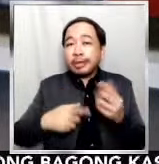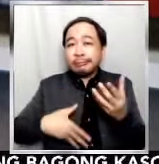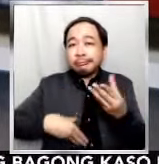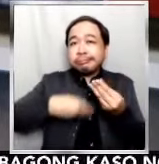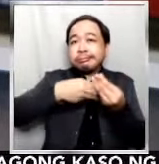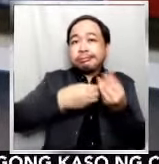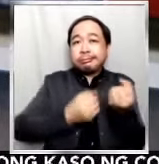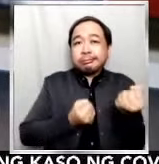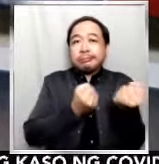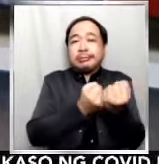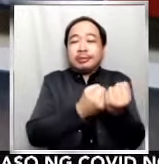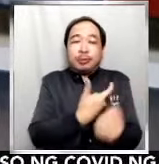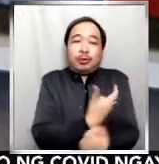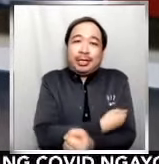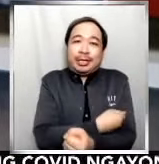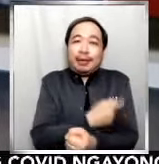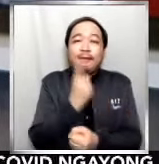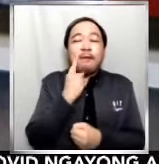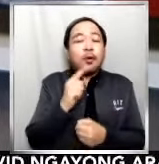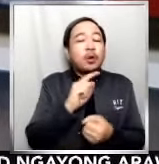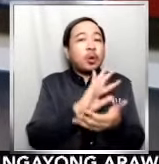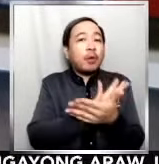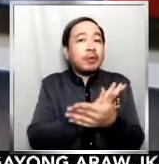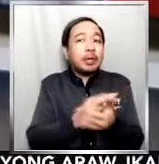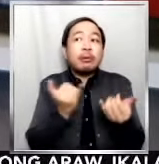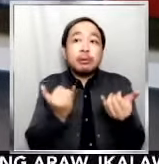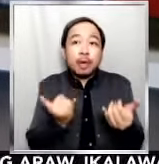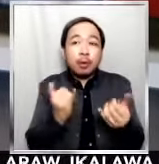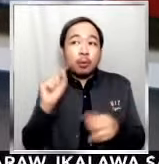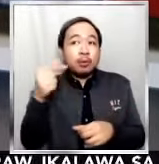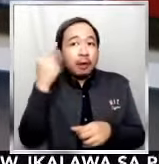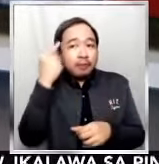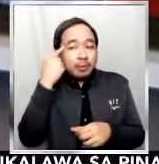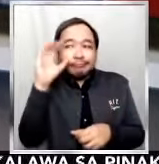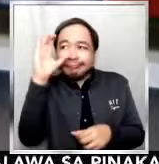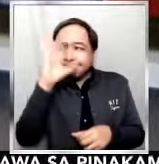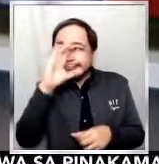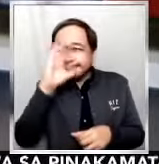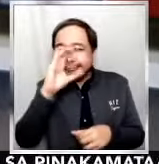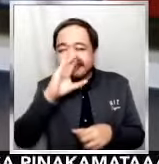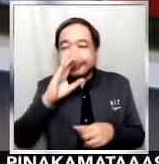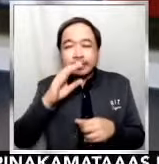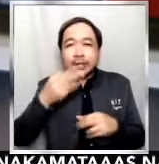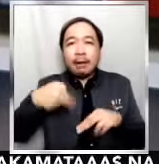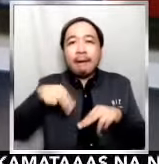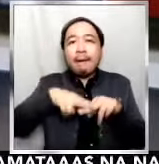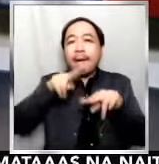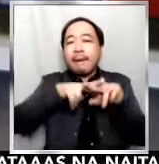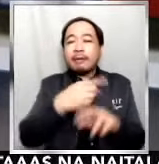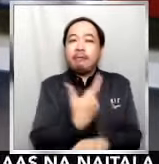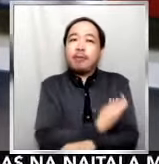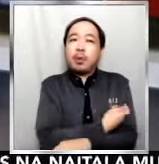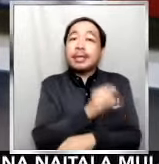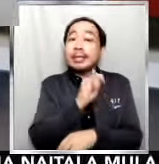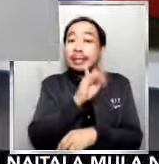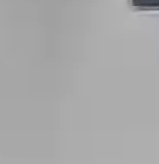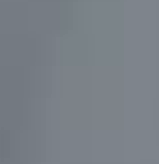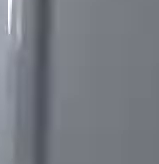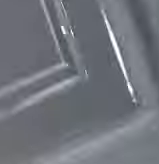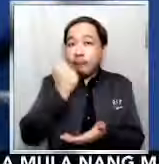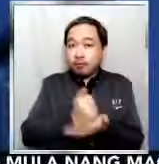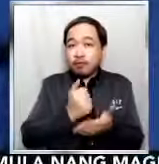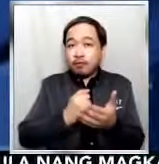raw ang gobyerno sa pangangarap ng mga karagdagang supply na bakuna sakaling maaprubahan ito. Nakatutok si Lea Alviz.